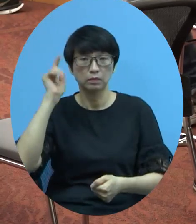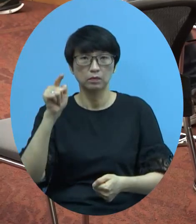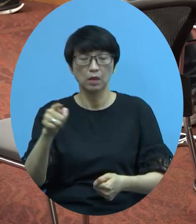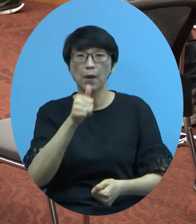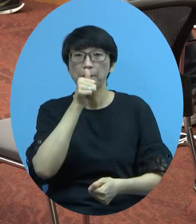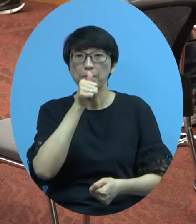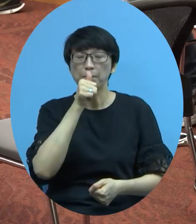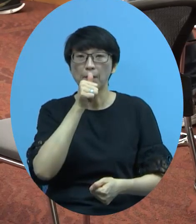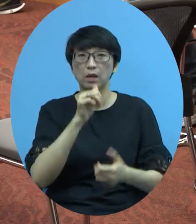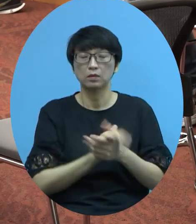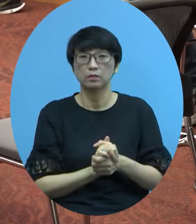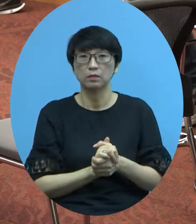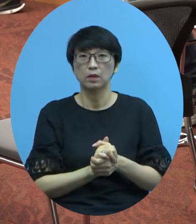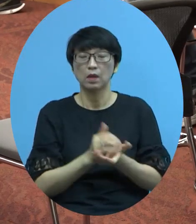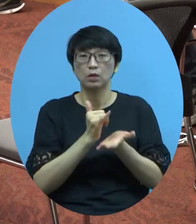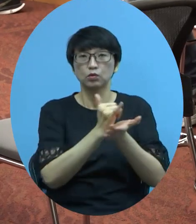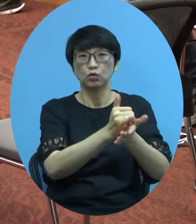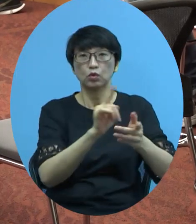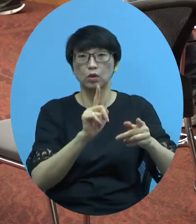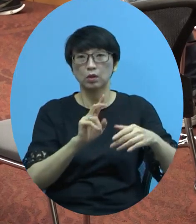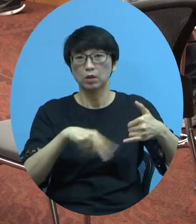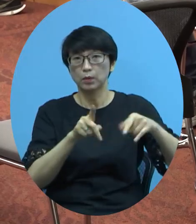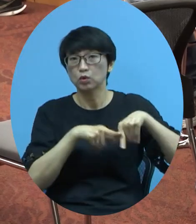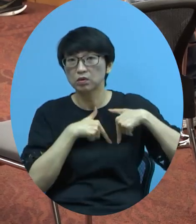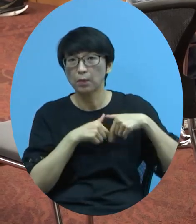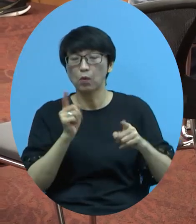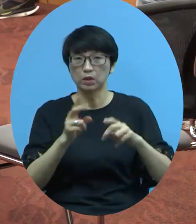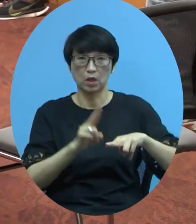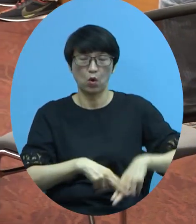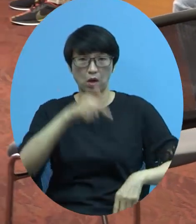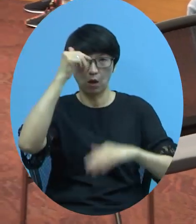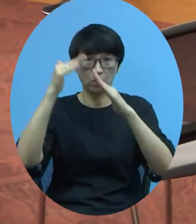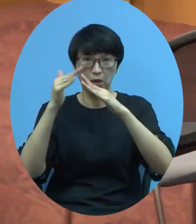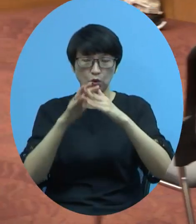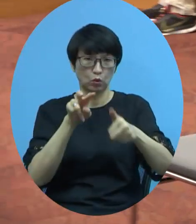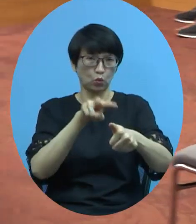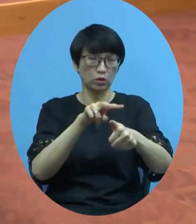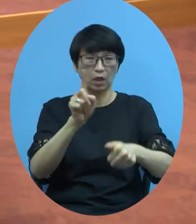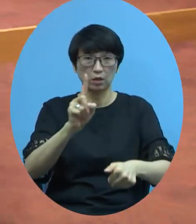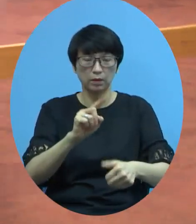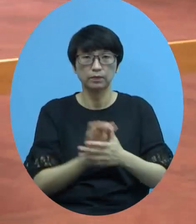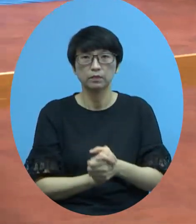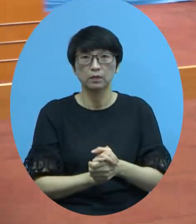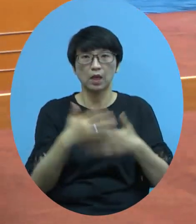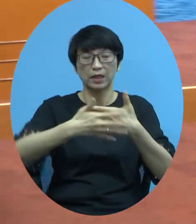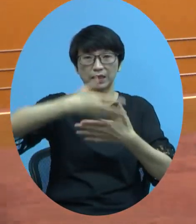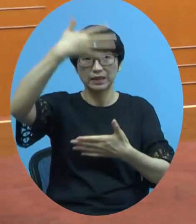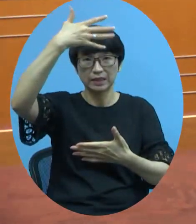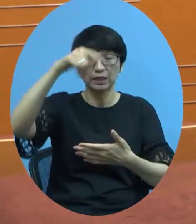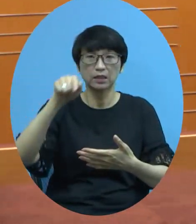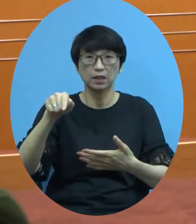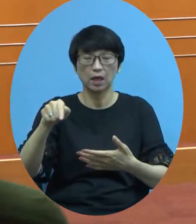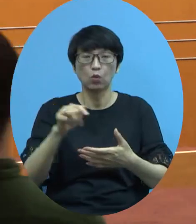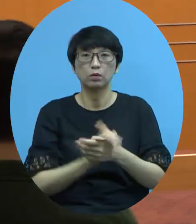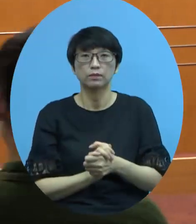送翻去即係檢疫中心啊？定係會即係留喺醫院繼續觀察咧？然之後益城樓其實到而家有幾